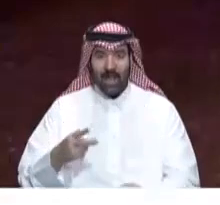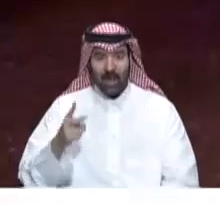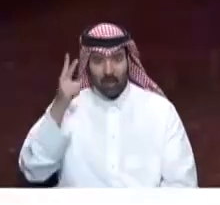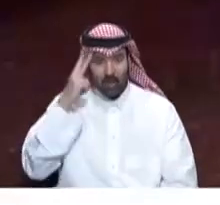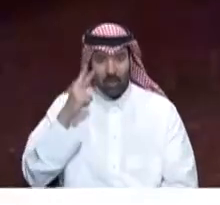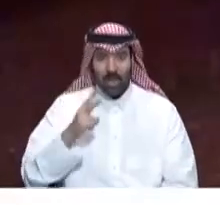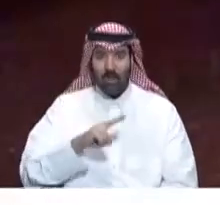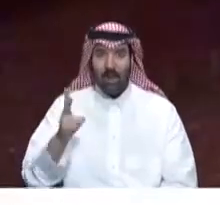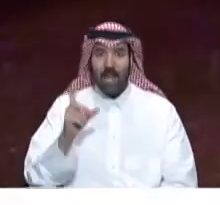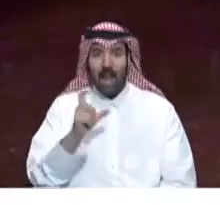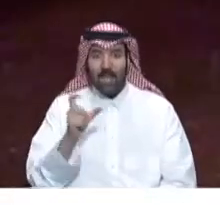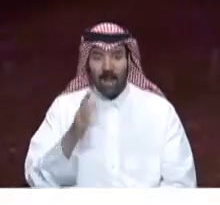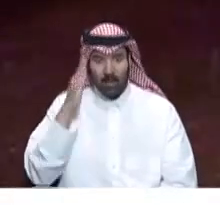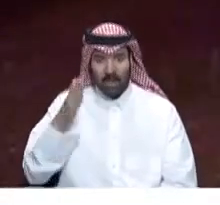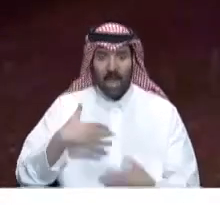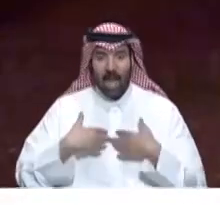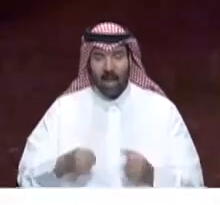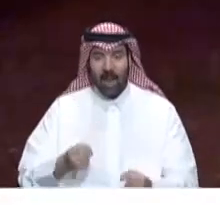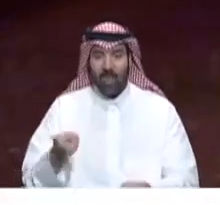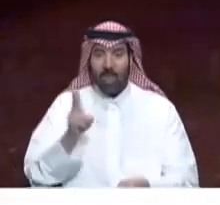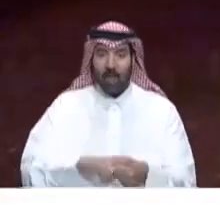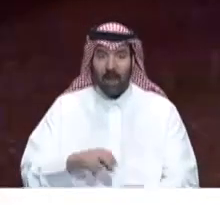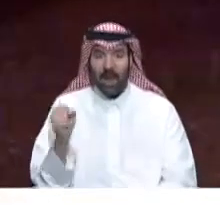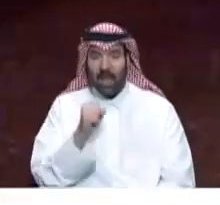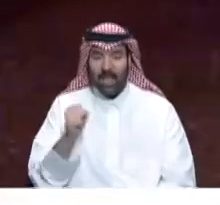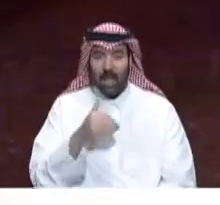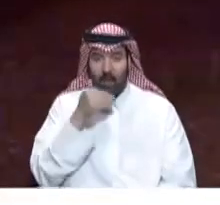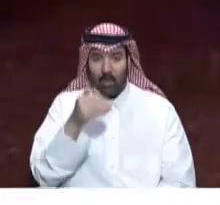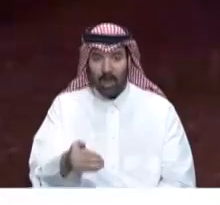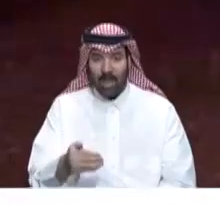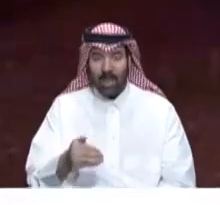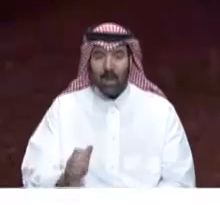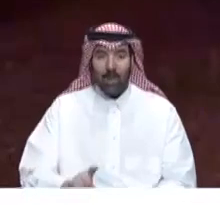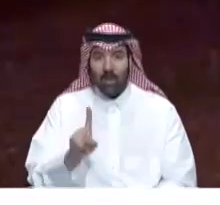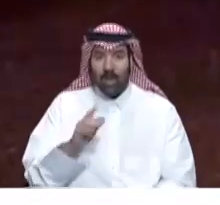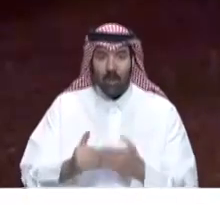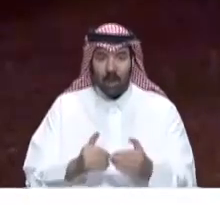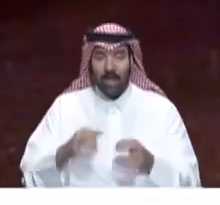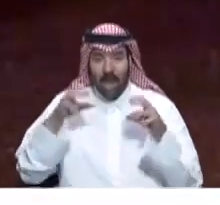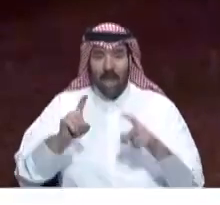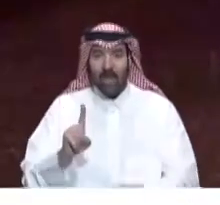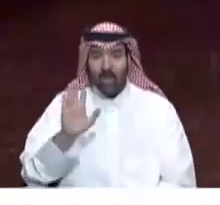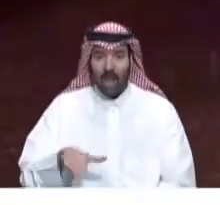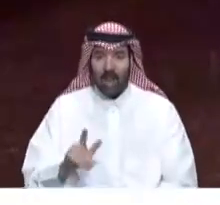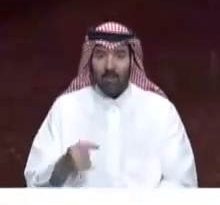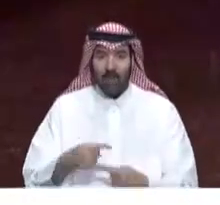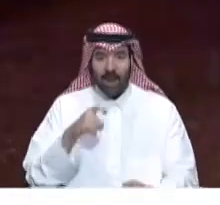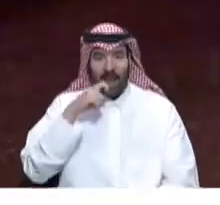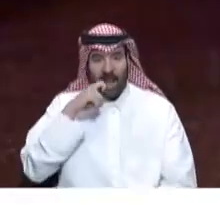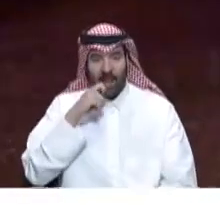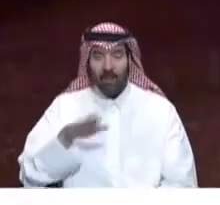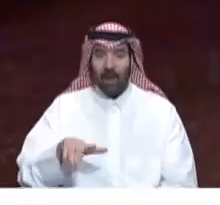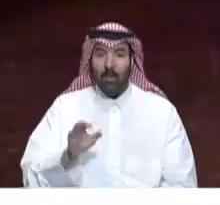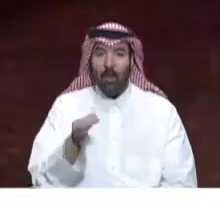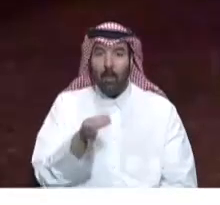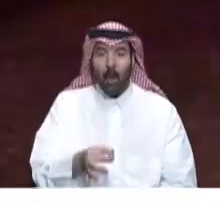العربية السعودية بألف خير، أعاده الله علينا وعليكم بالخير واليمن والمسرات. طبعا أنا تواجد لافي في